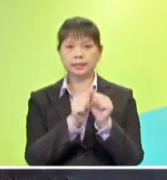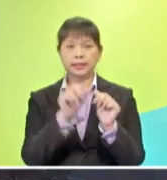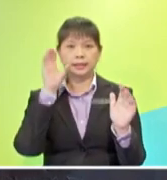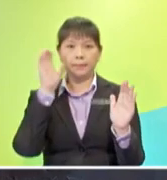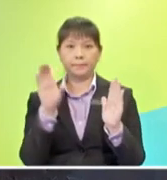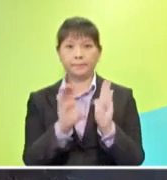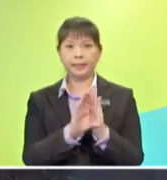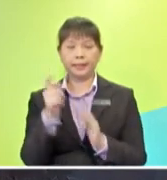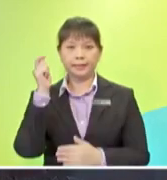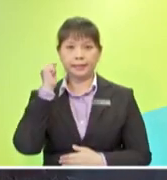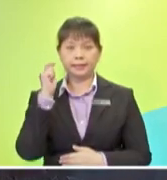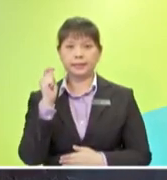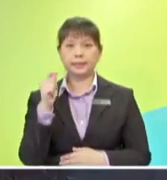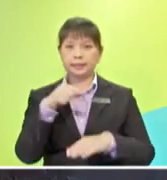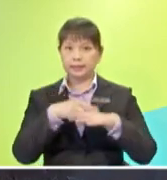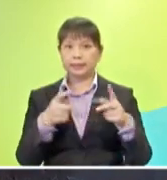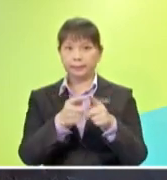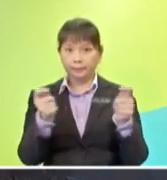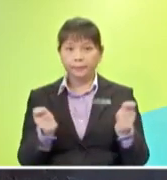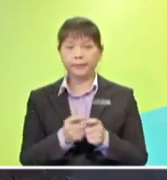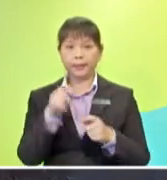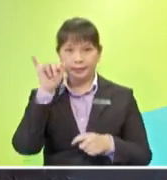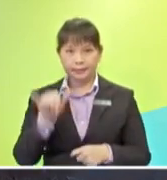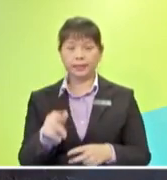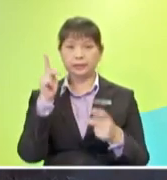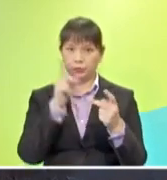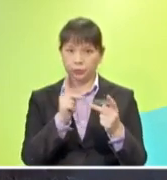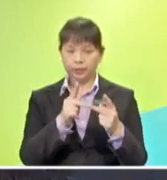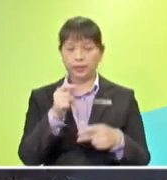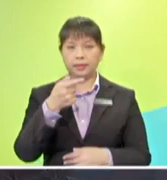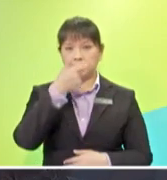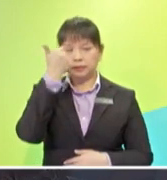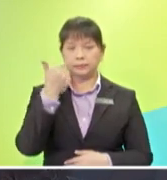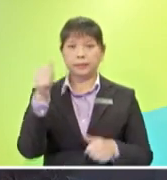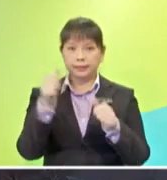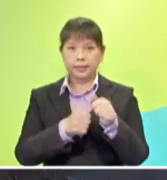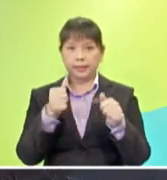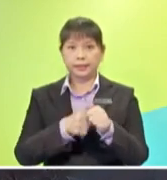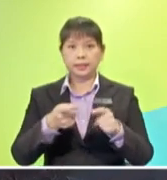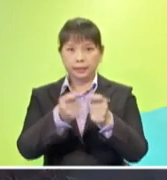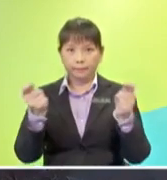tempat yang sesuai sebab setiap tempat mesti ada peraturan